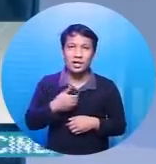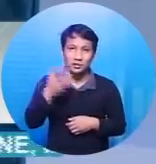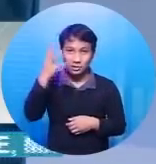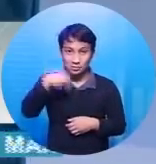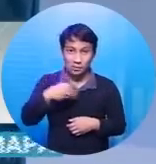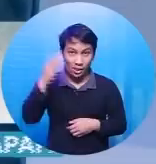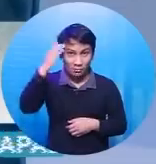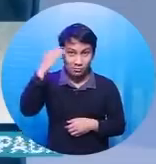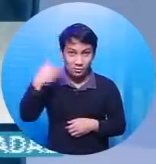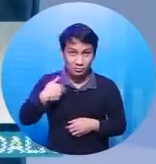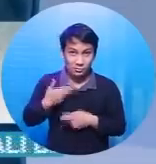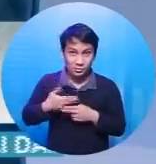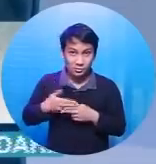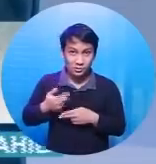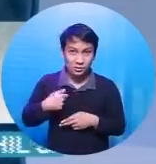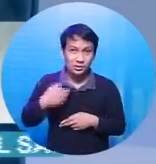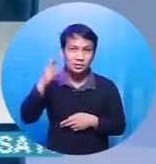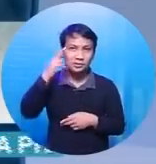ngalan? Kinsa man ako?